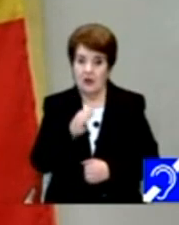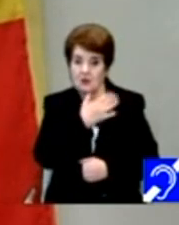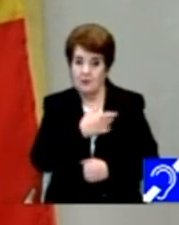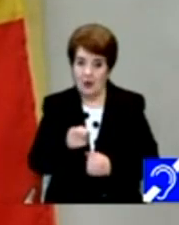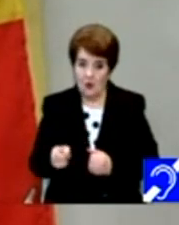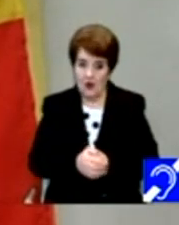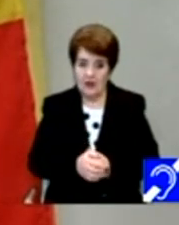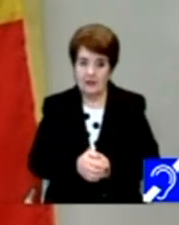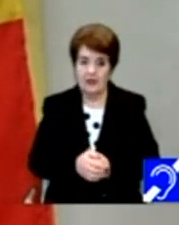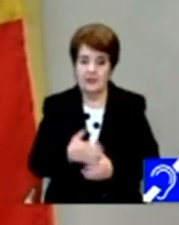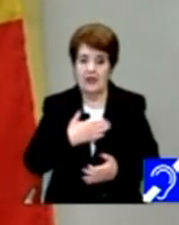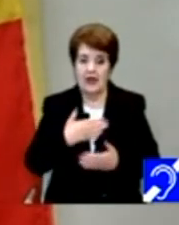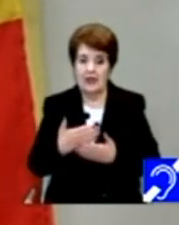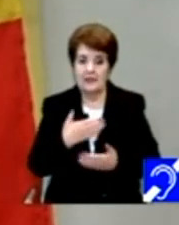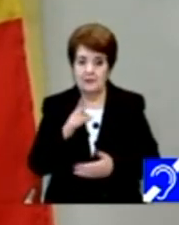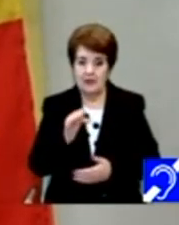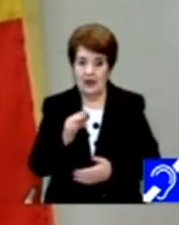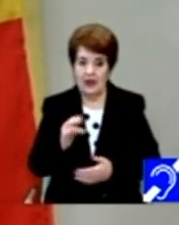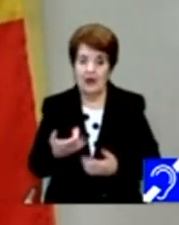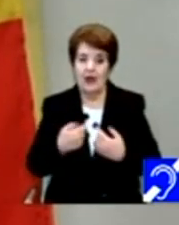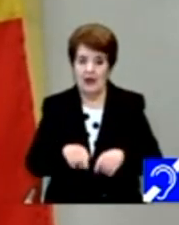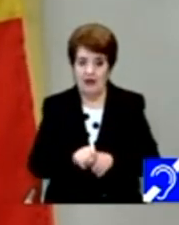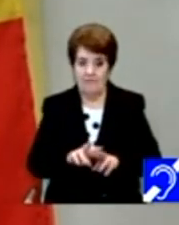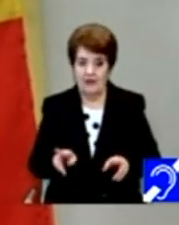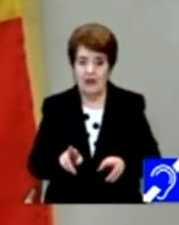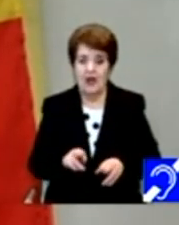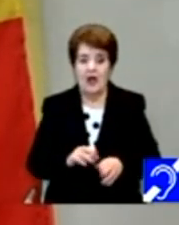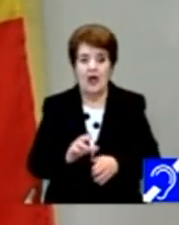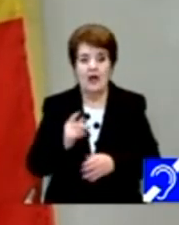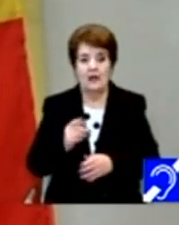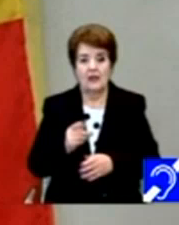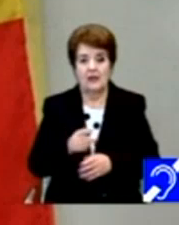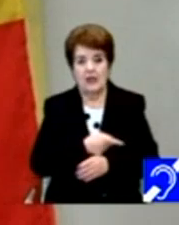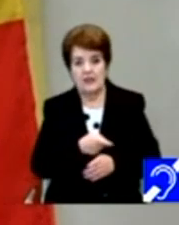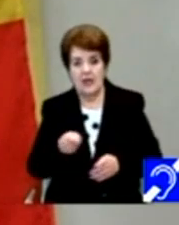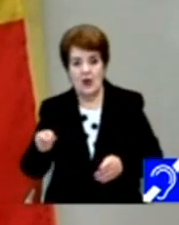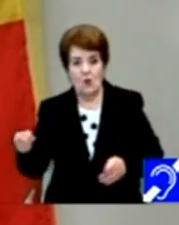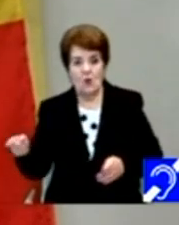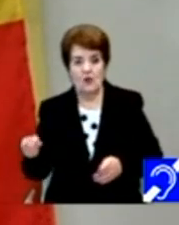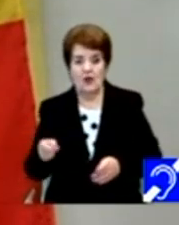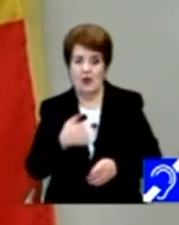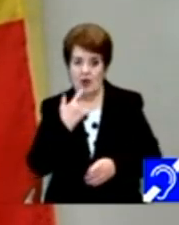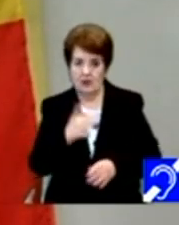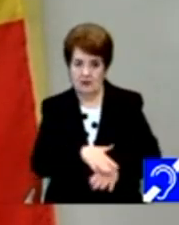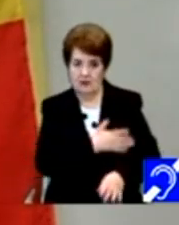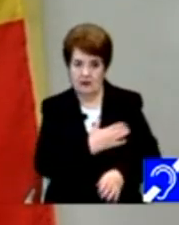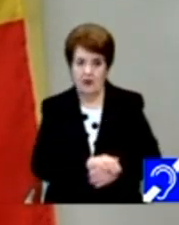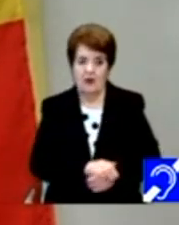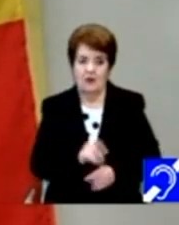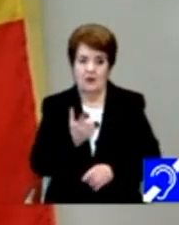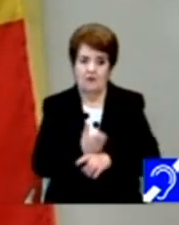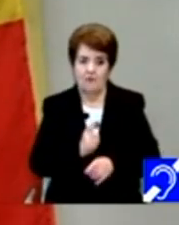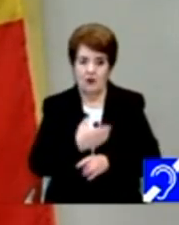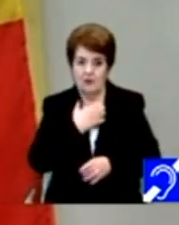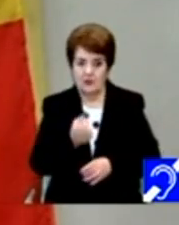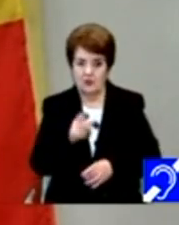de recuperare este la fel îndelungată și se suportă destul foarte dificil